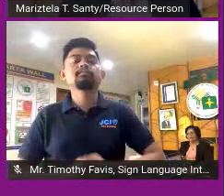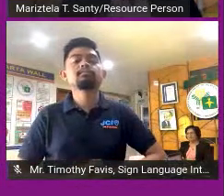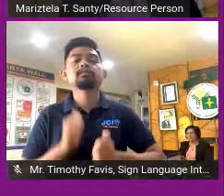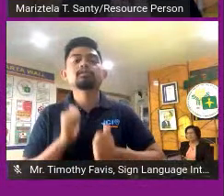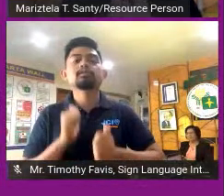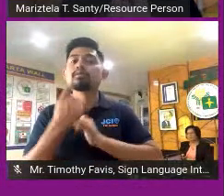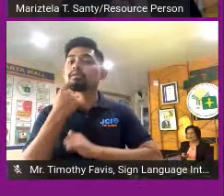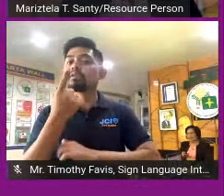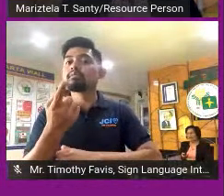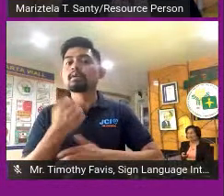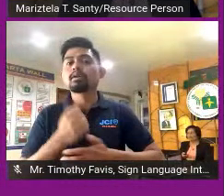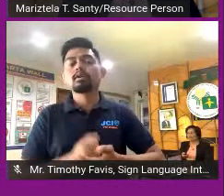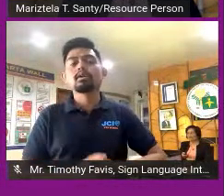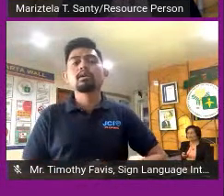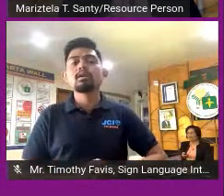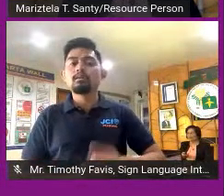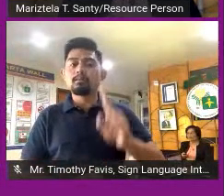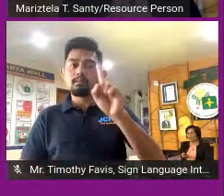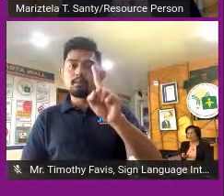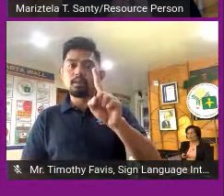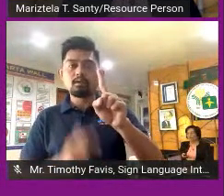sabi nga natin, ang